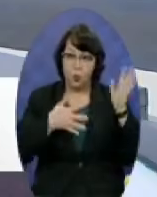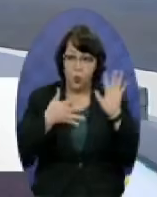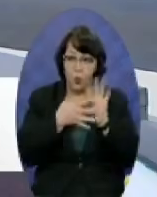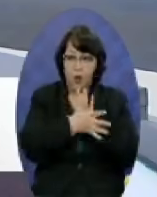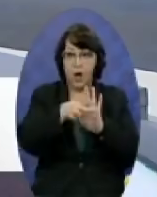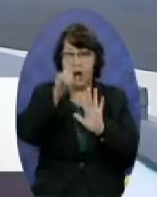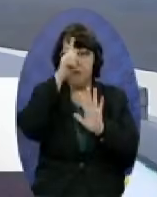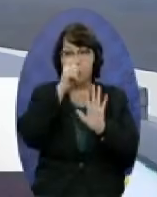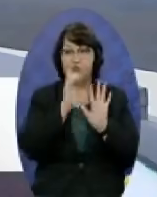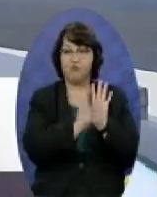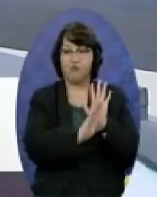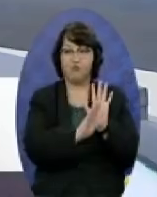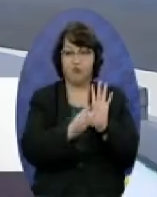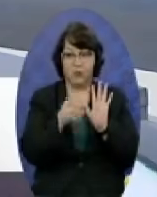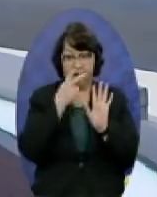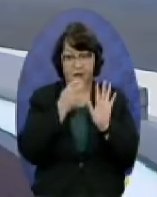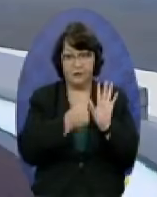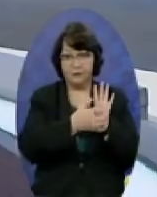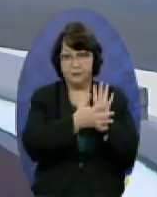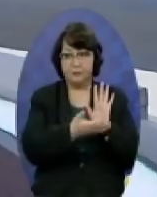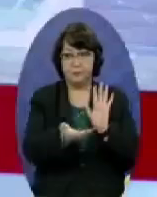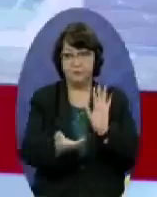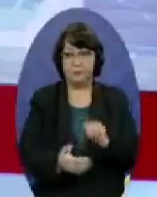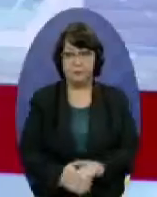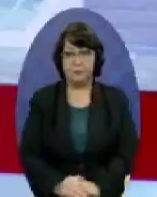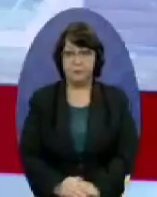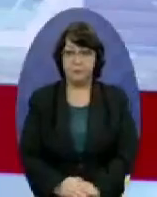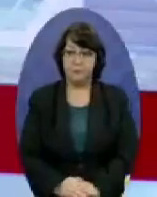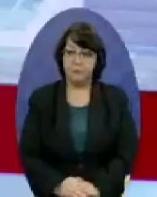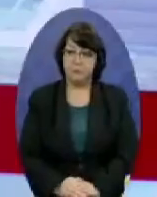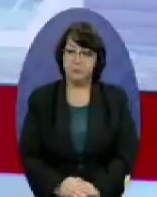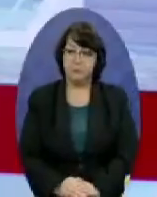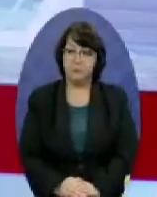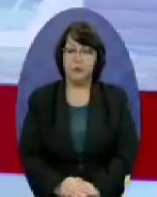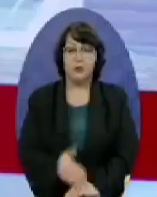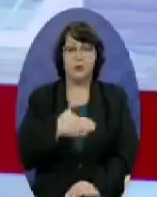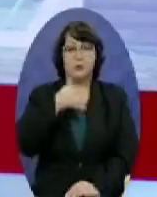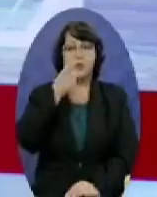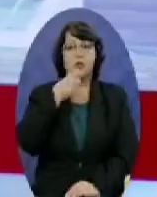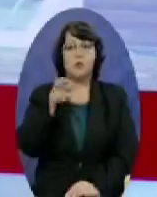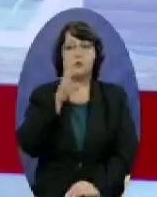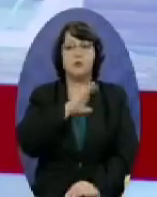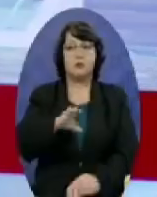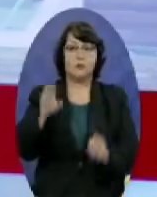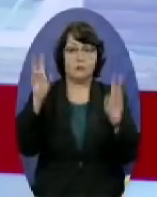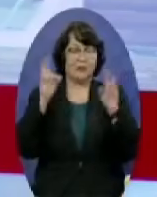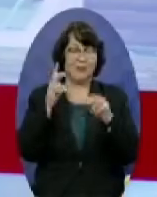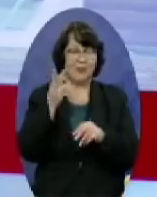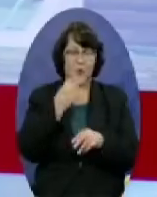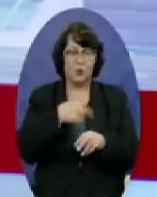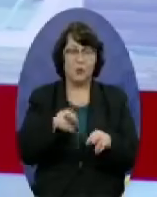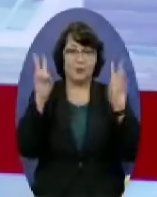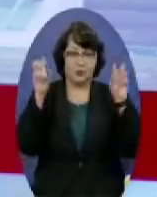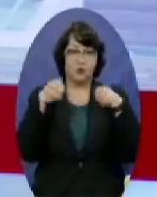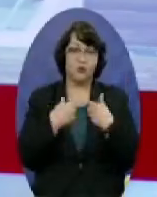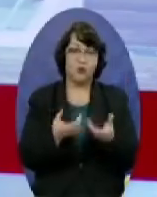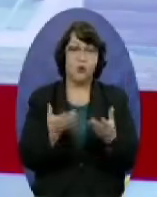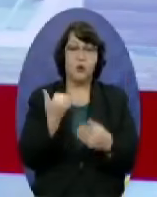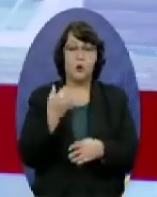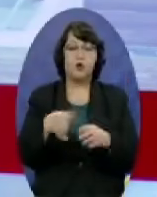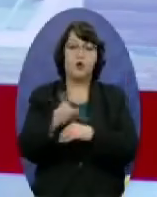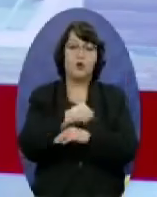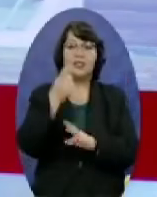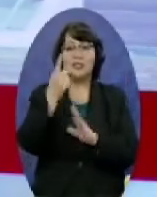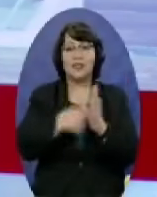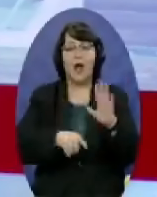болон өрхийн имлгүүд ийм мэдээлэлтэй байна. За эрүүл мэндийн болонг их сайхан өргөлээ. Нийслэлс 1-р сарын